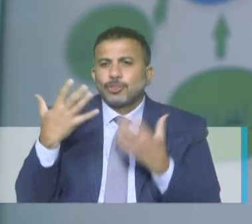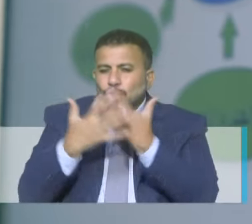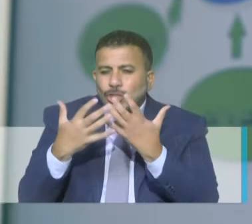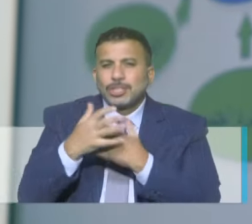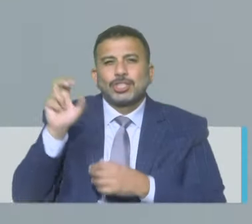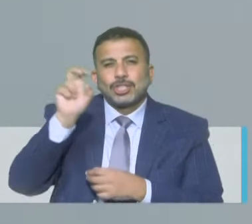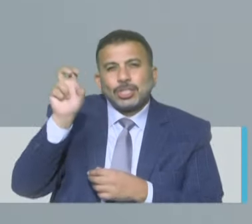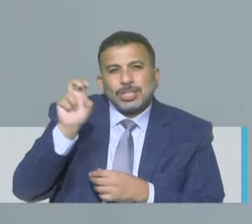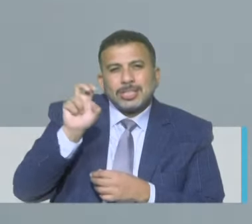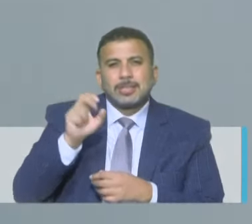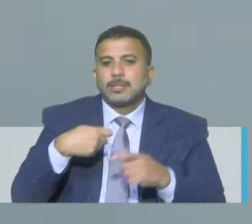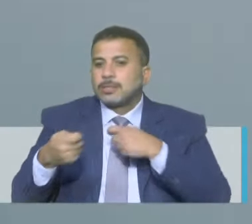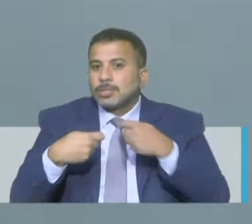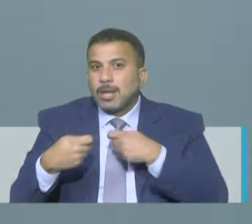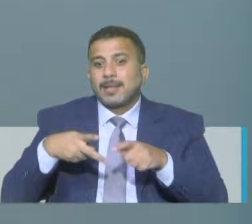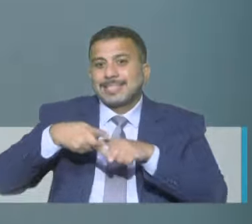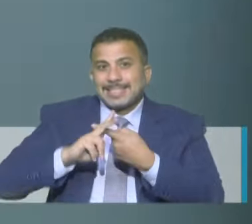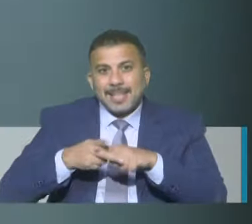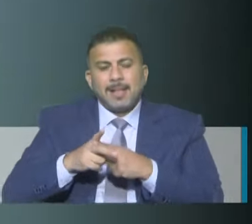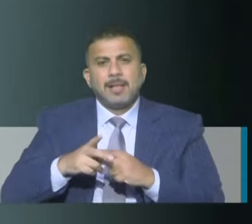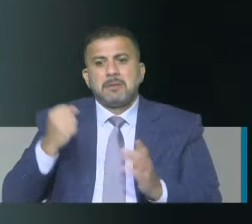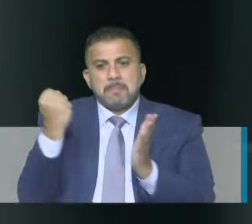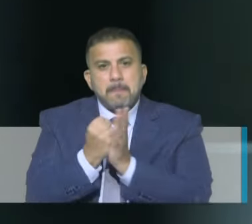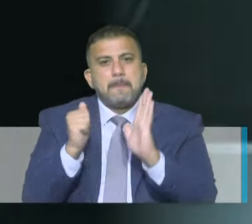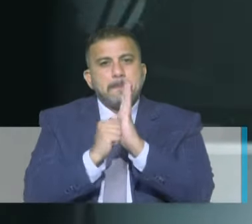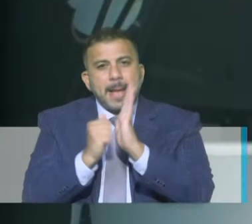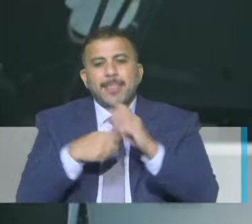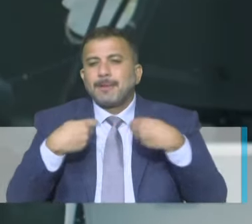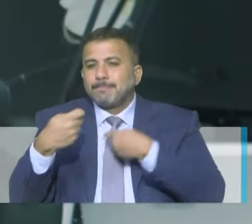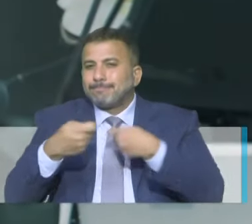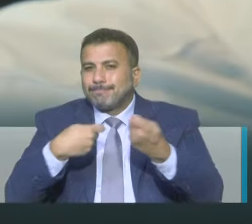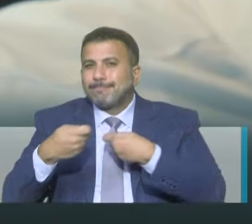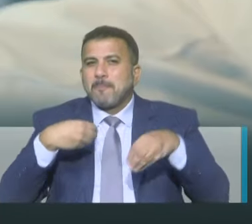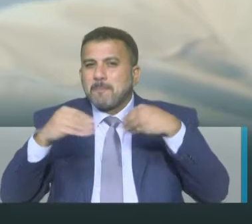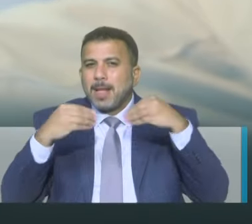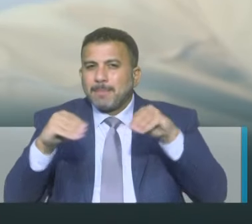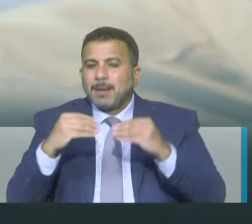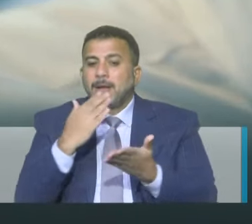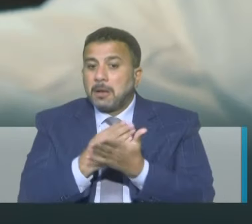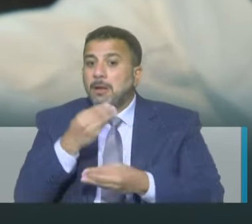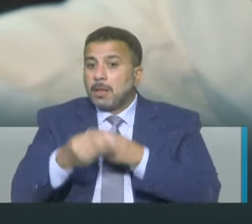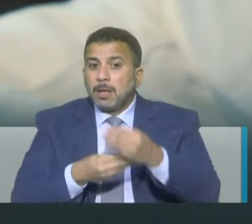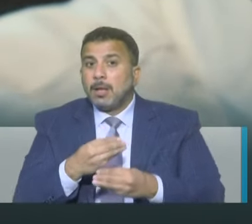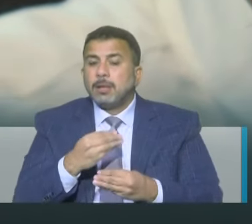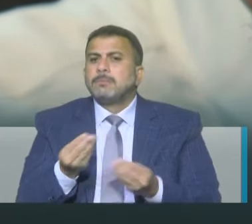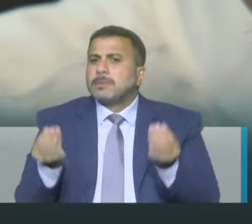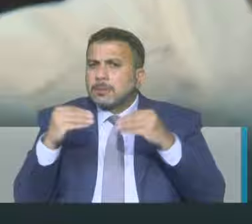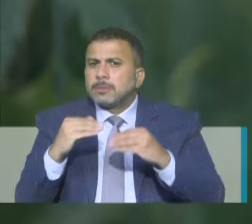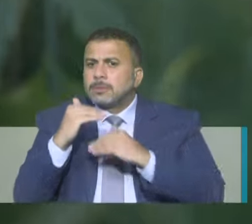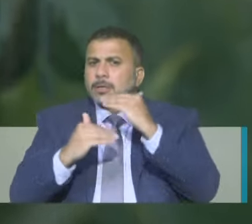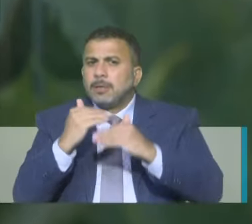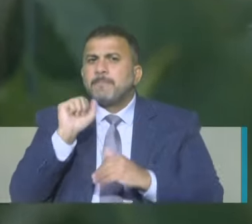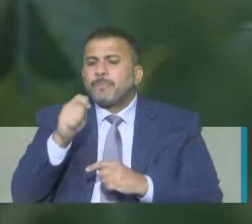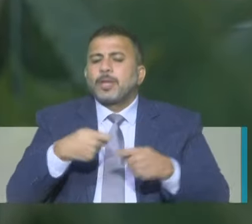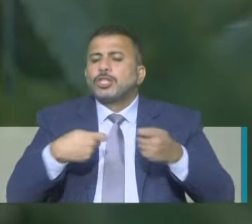في القطاعين التجاري والصناعي ورخص اعتماد المنزلية، كما حققت الرخص المجددة نمواً مماثلاً في